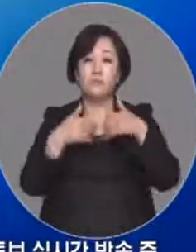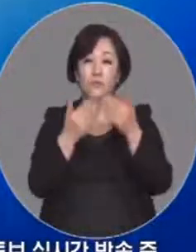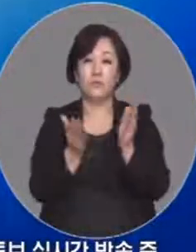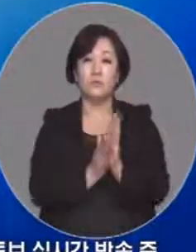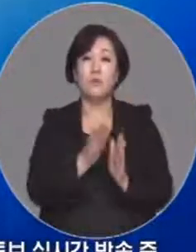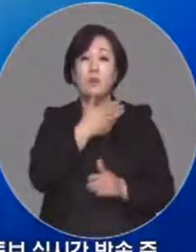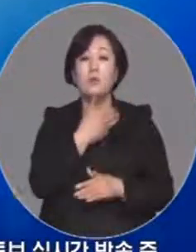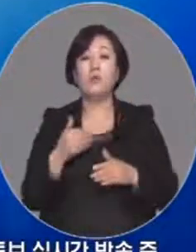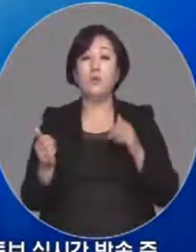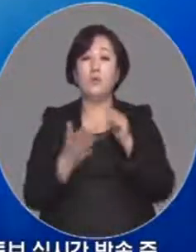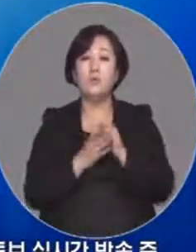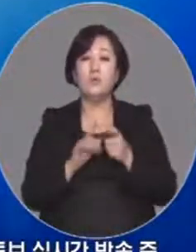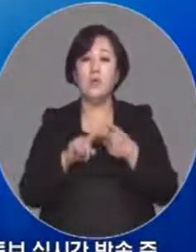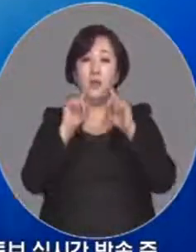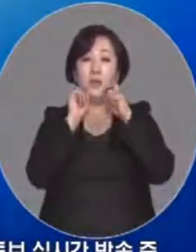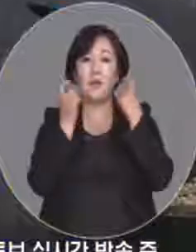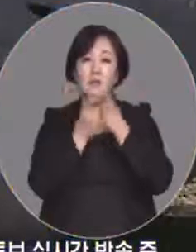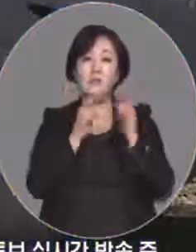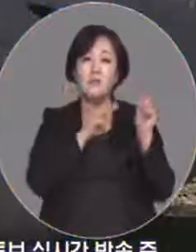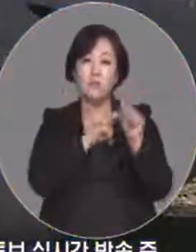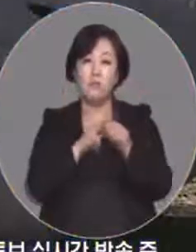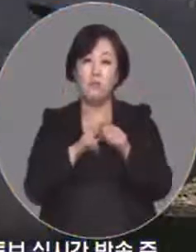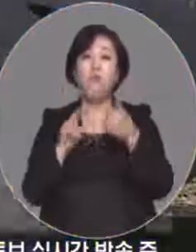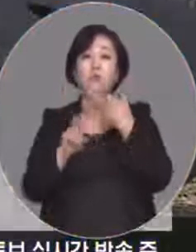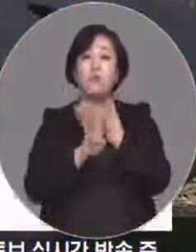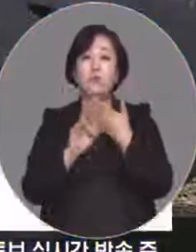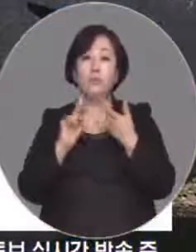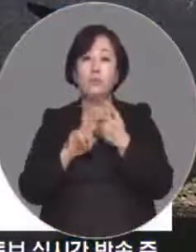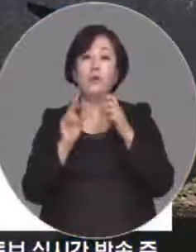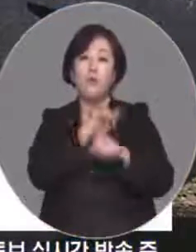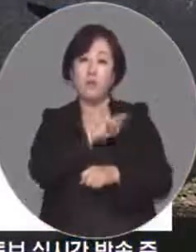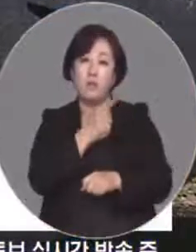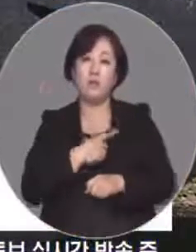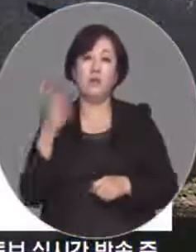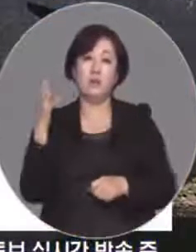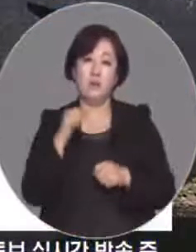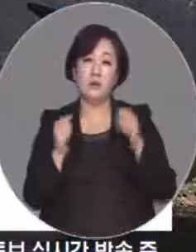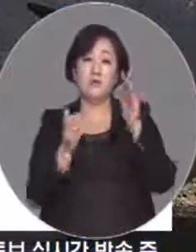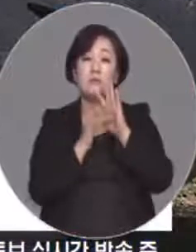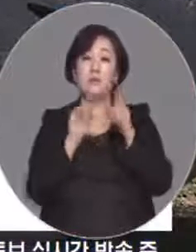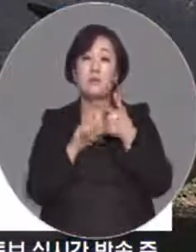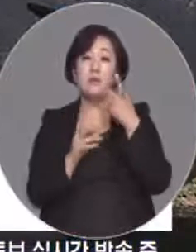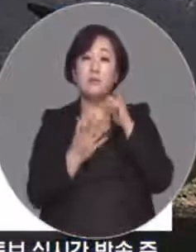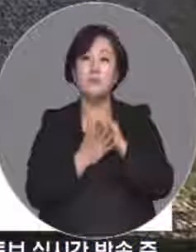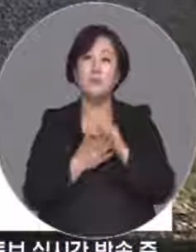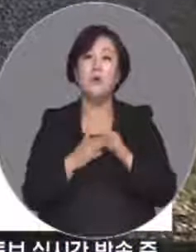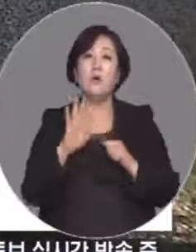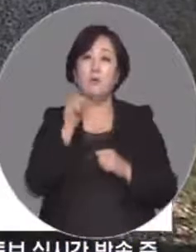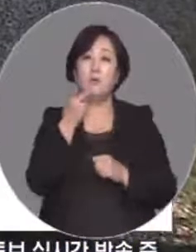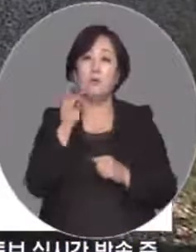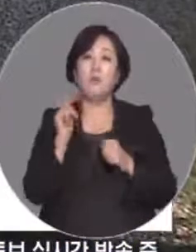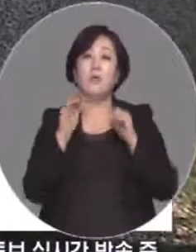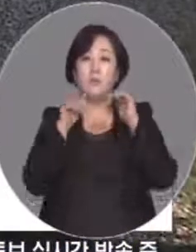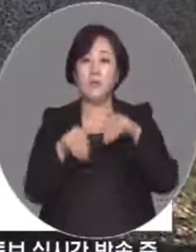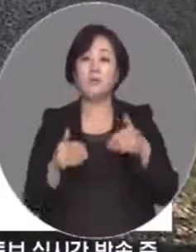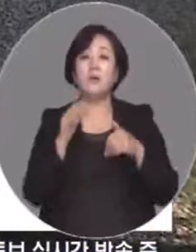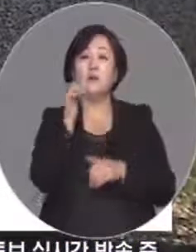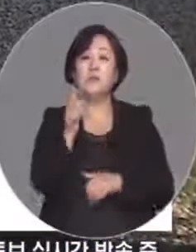동구주민회가 개인정보보호법 위반과 권력 남용 혐의로 김홍무 동구청장 비서실장을 경찰에